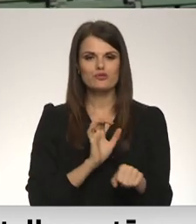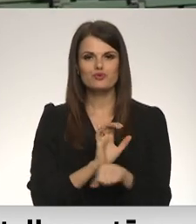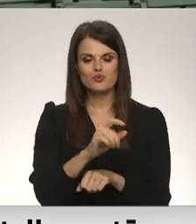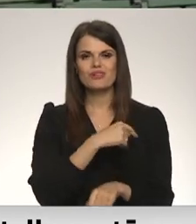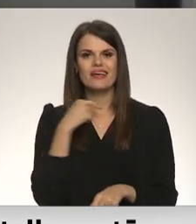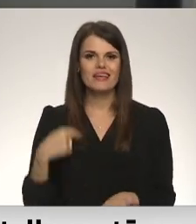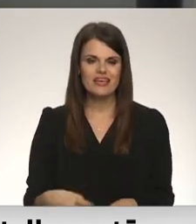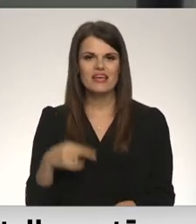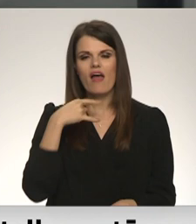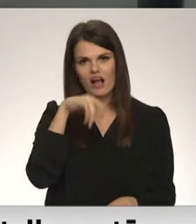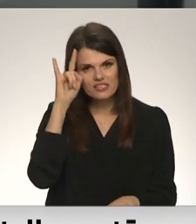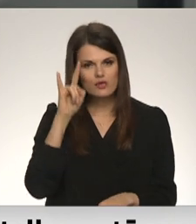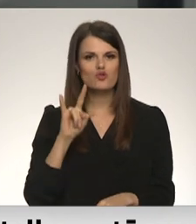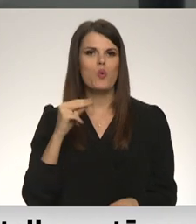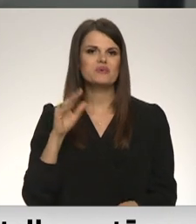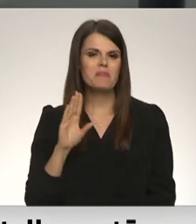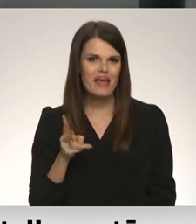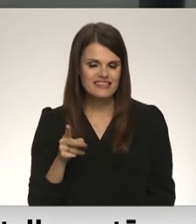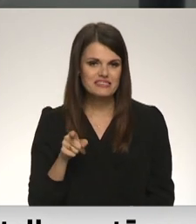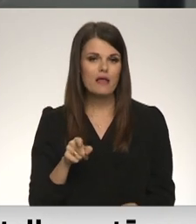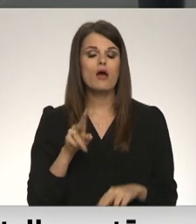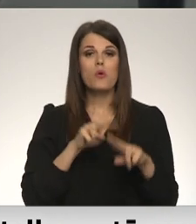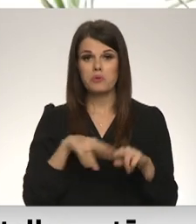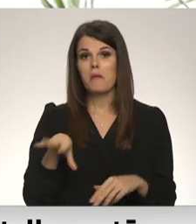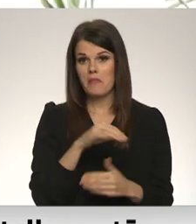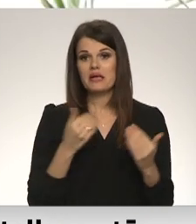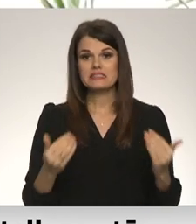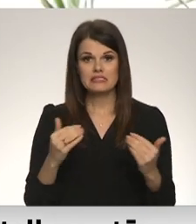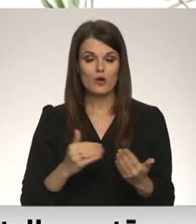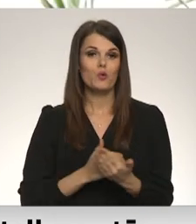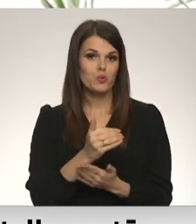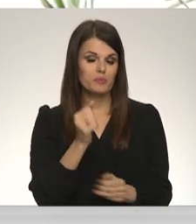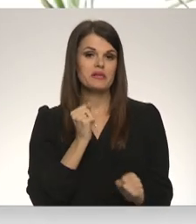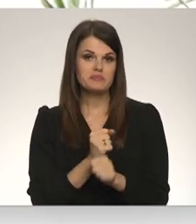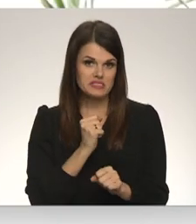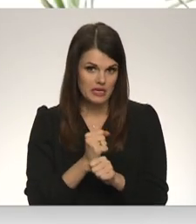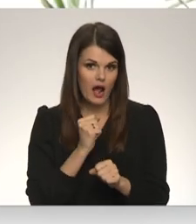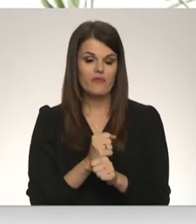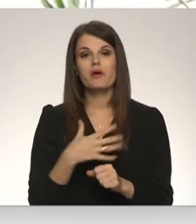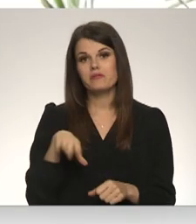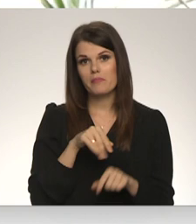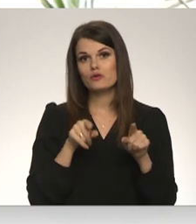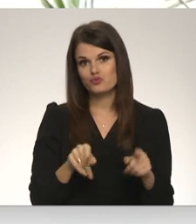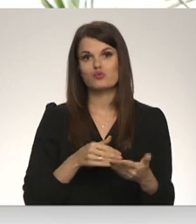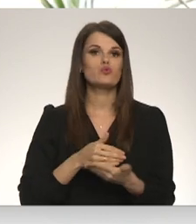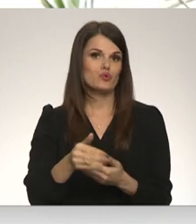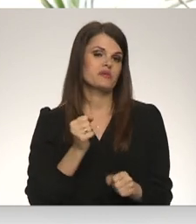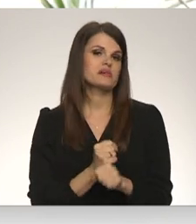Uzbekistāna. Mēs šobrīd strādājam, mums ir kaut kāda apjoma, kurus mēs pārvadājam, un to mēs arī turpinām